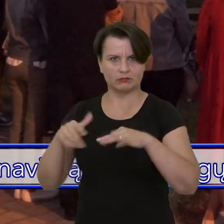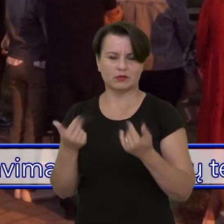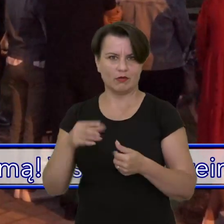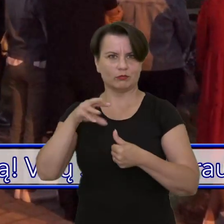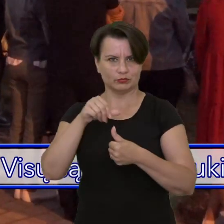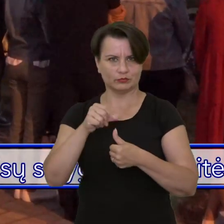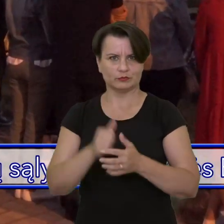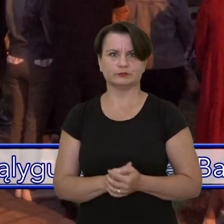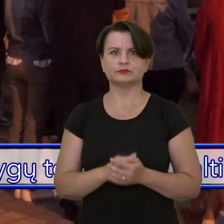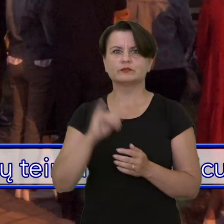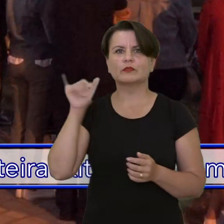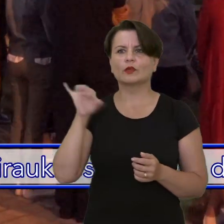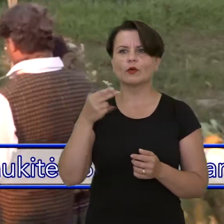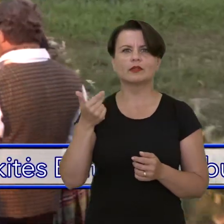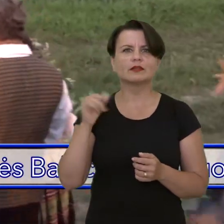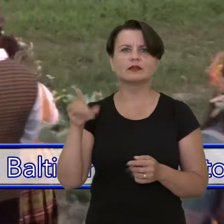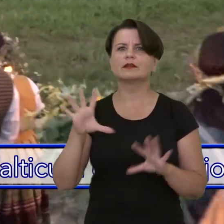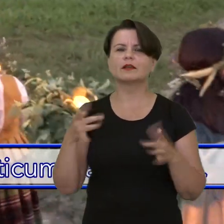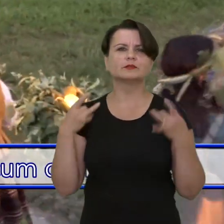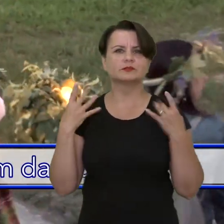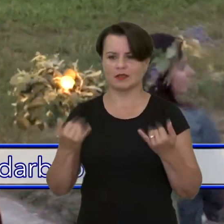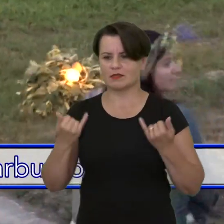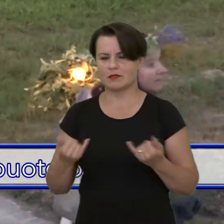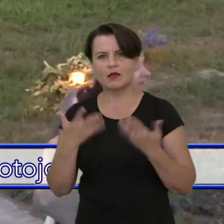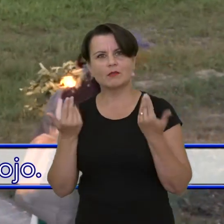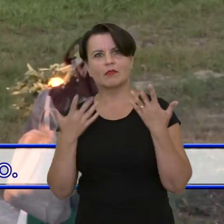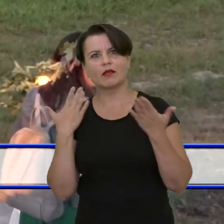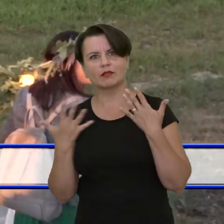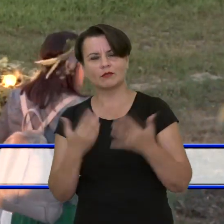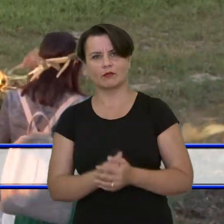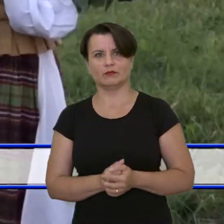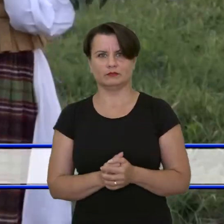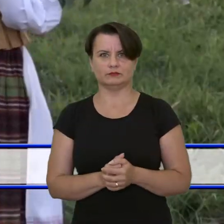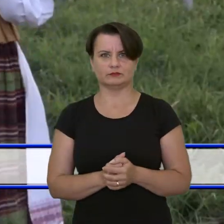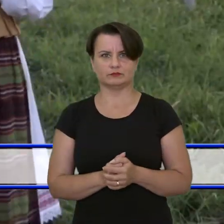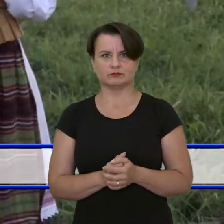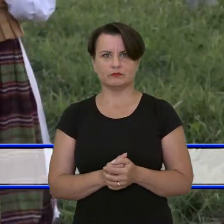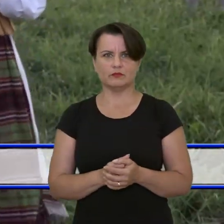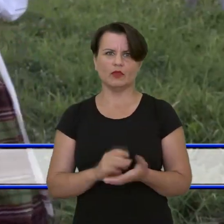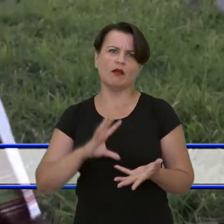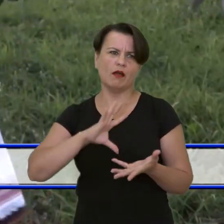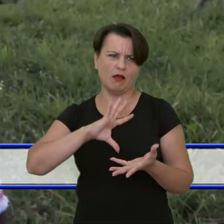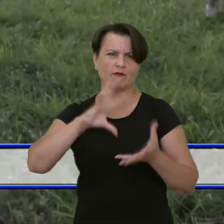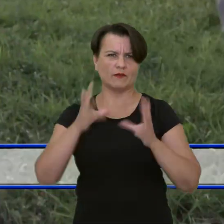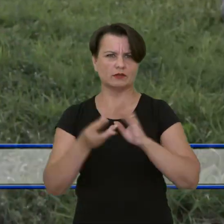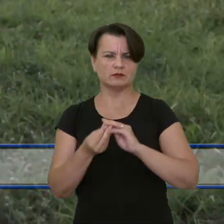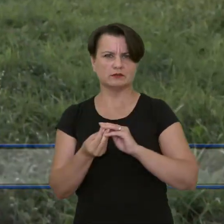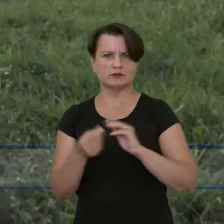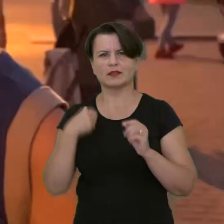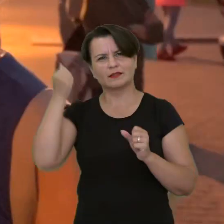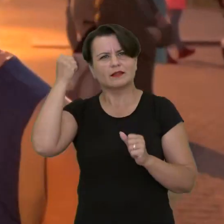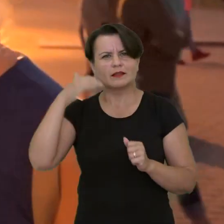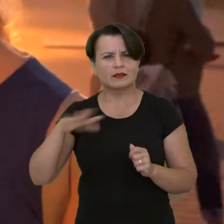susibūrė, tai tikrai nuostabu. Tai kaip tos joninės, kokias jūs švesdavot ir kaip šiandien? Aplamai labai